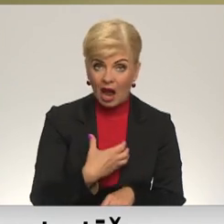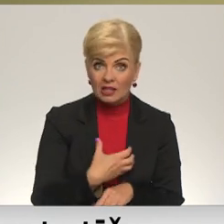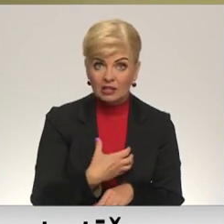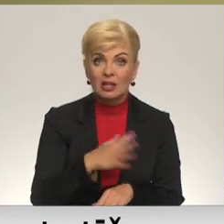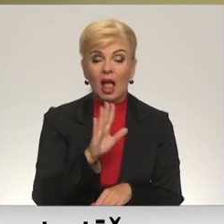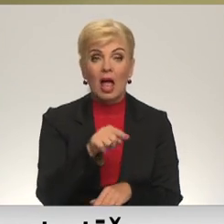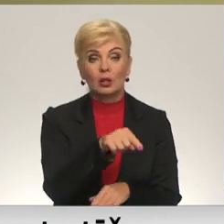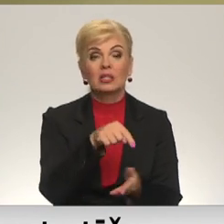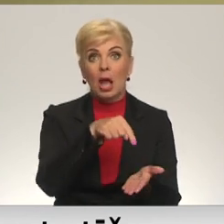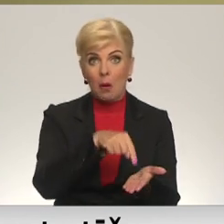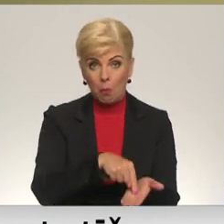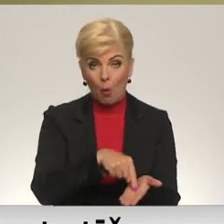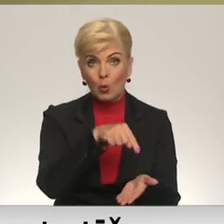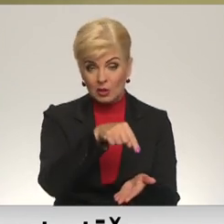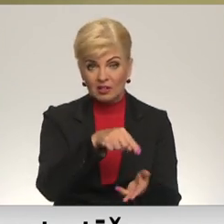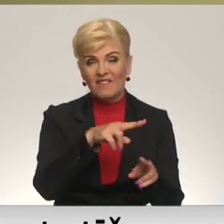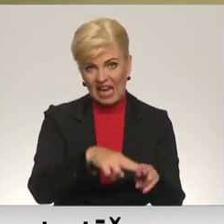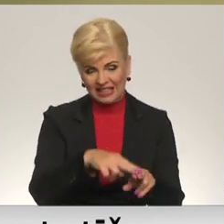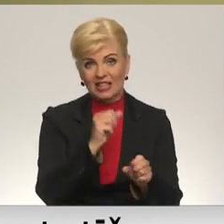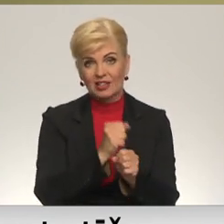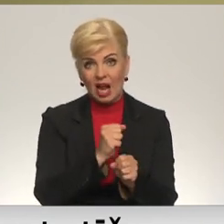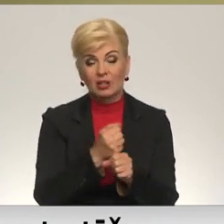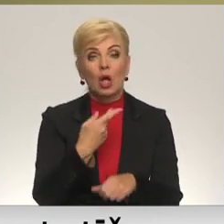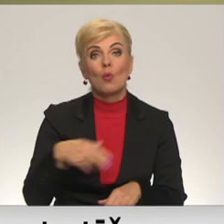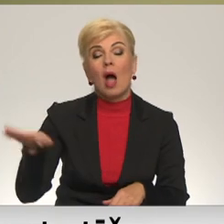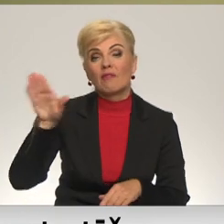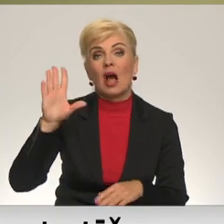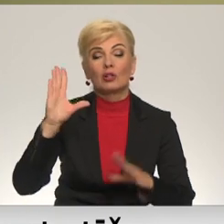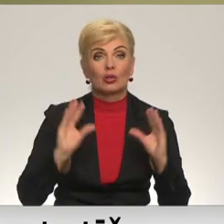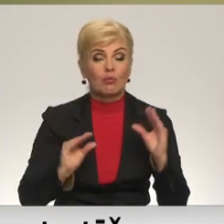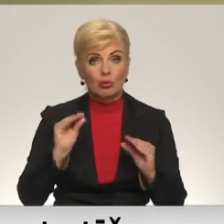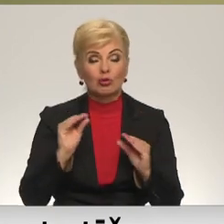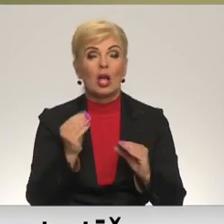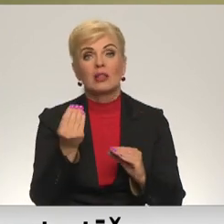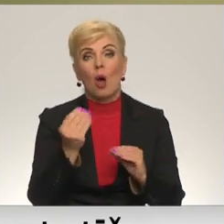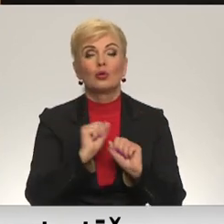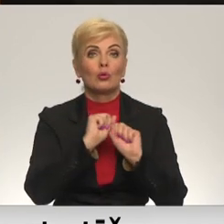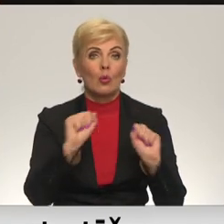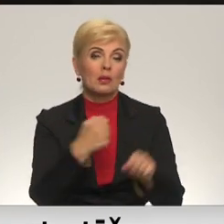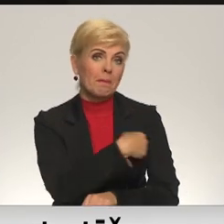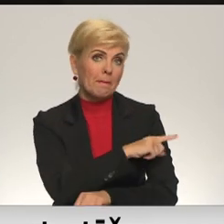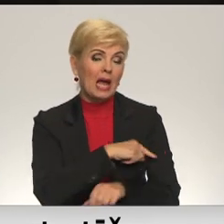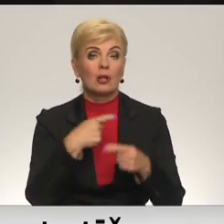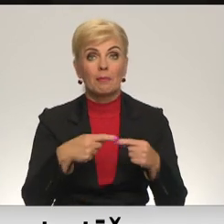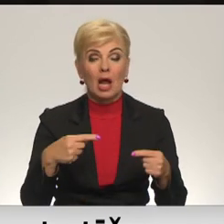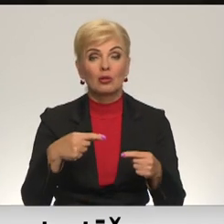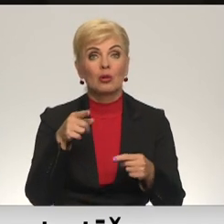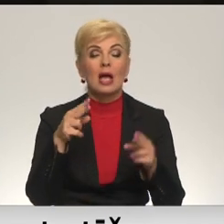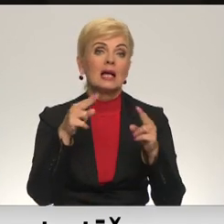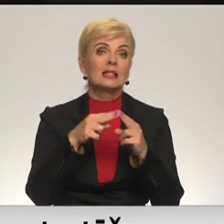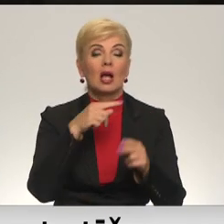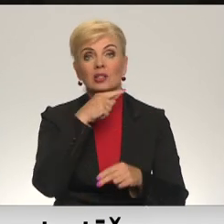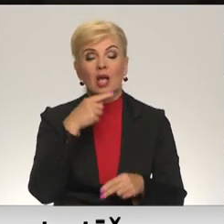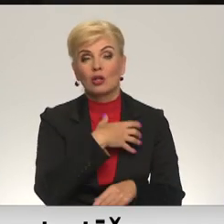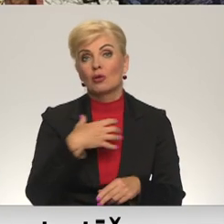punkti strādātu. Savukārt mēs no valsts budžeta līdzekļiem nodrošinam medicīnas preces. Sazinoties ar Cēsu